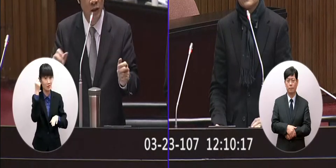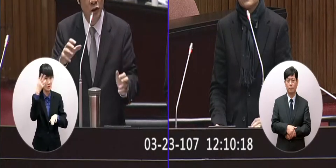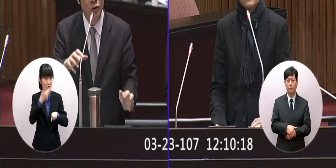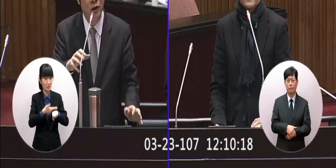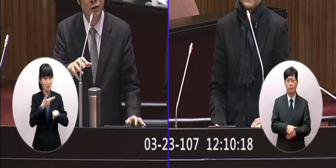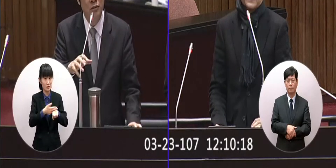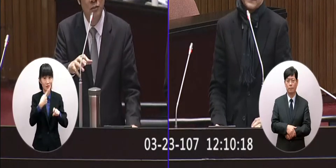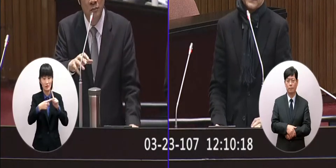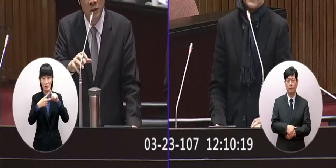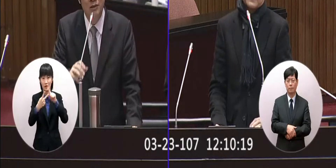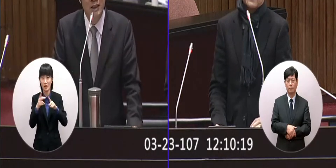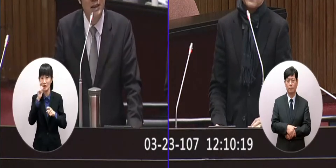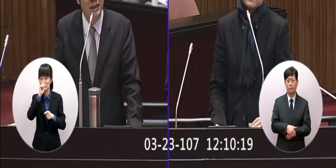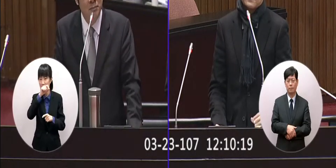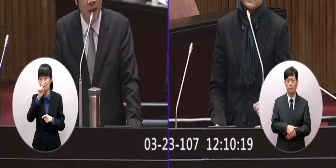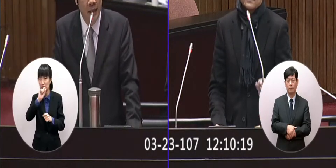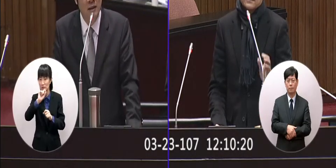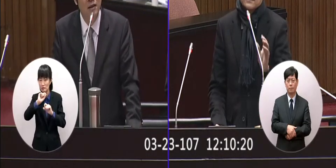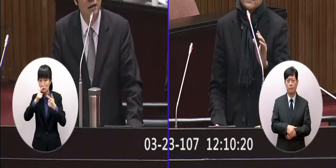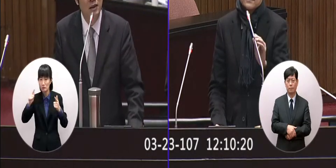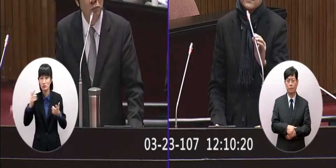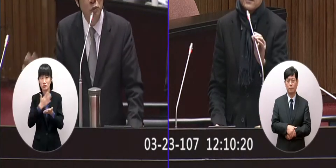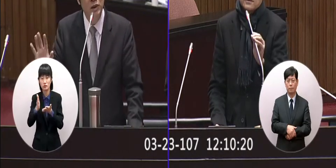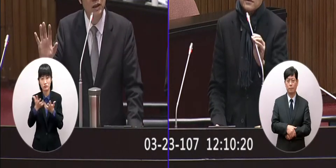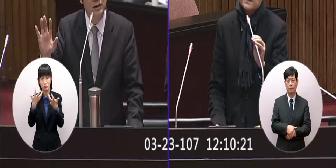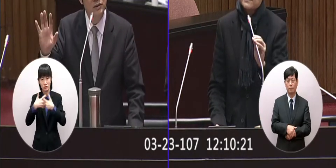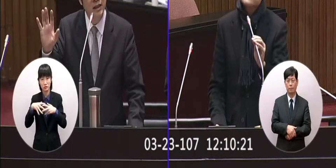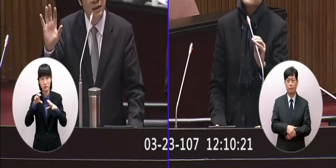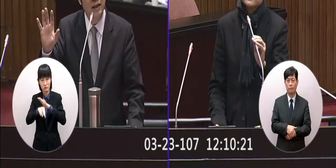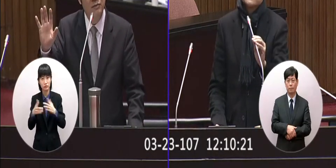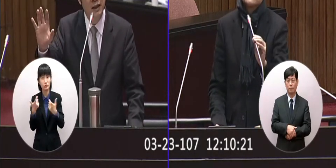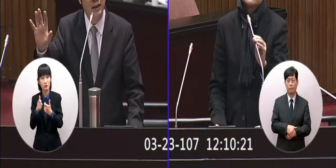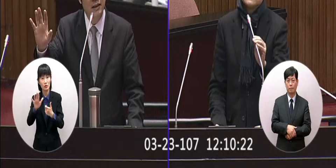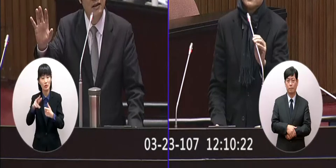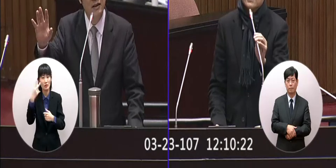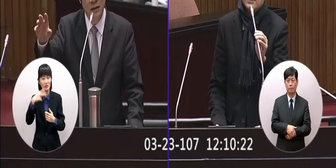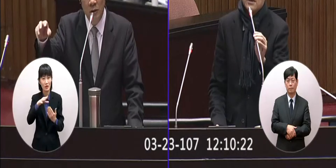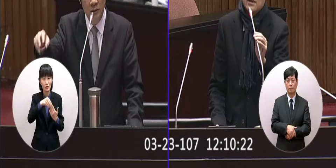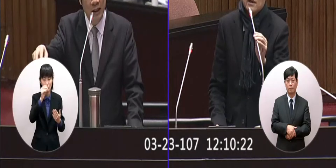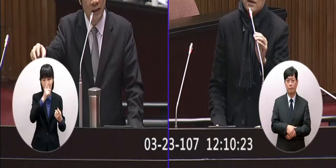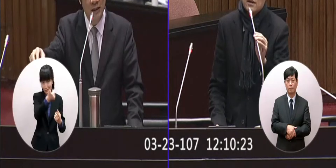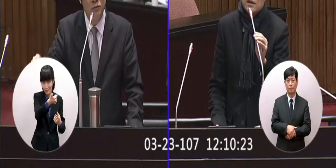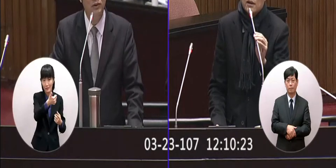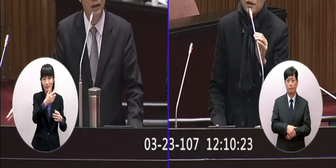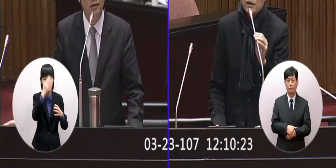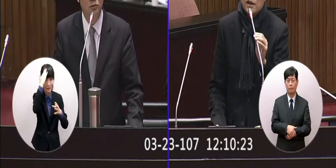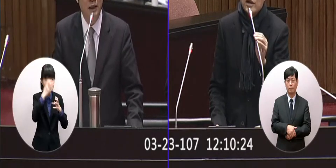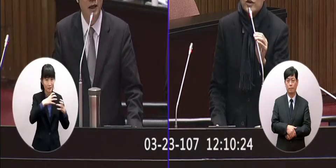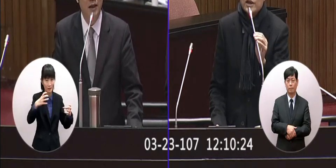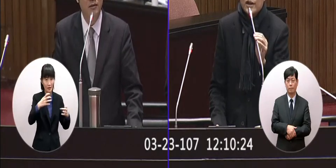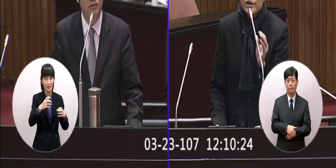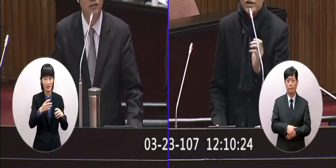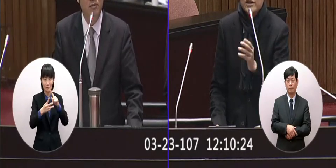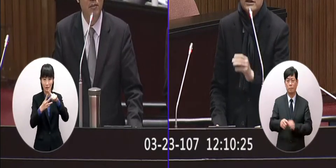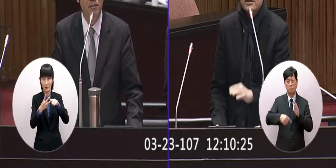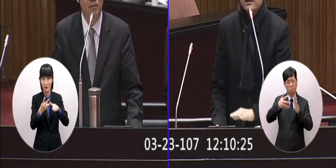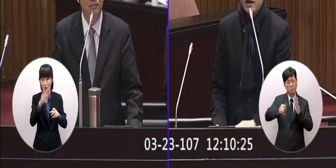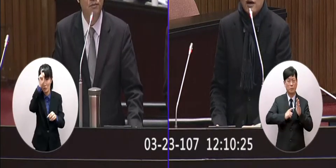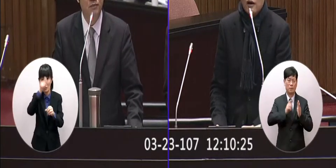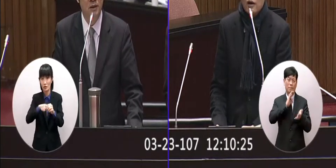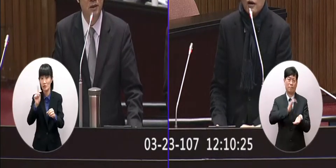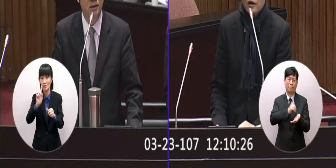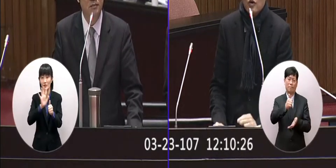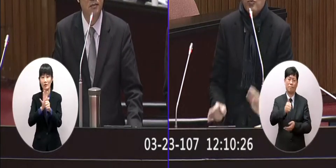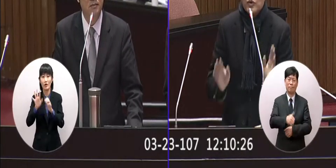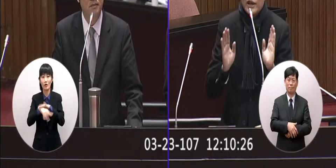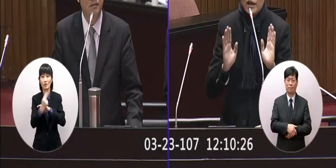备，以及选用比较洁净的煤。那目的呢，就是让它的发电能够降低污染量。 院长，你是医生